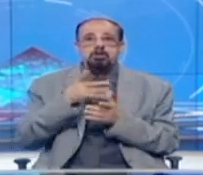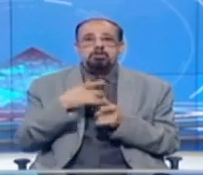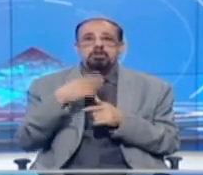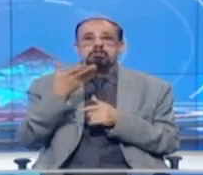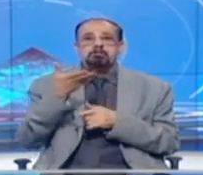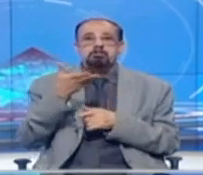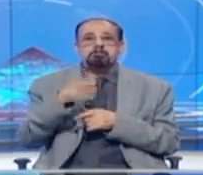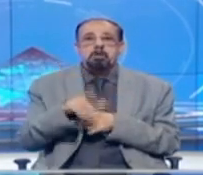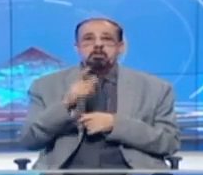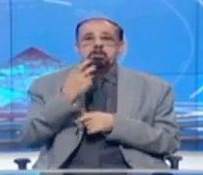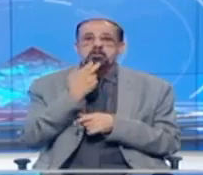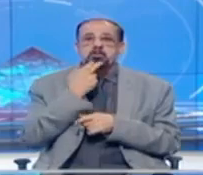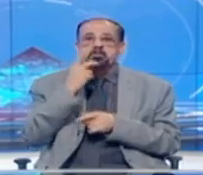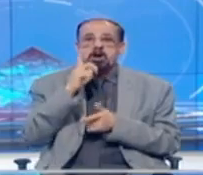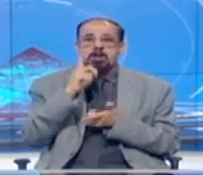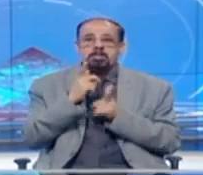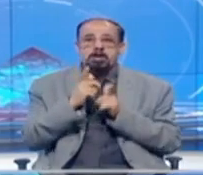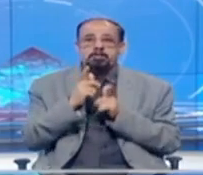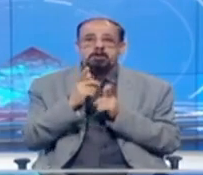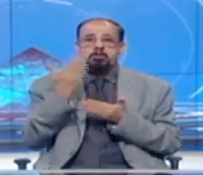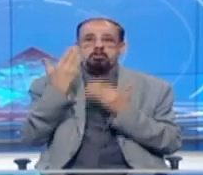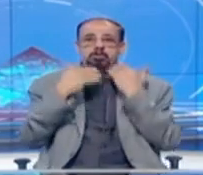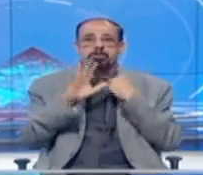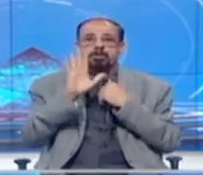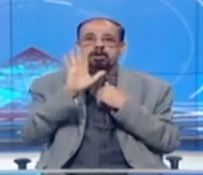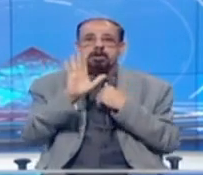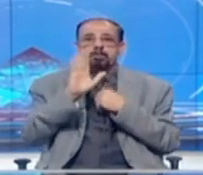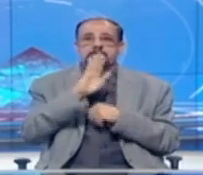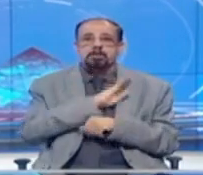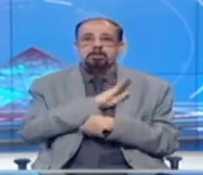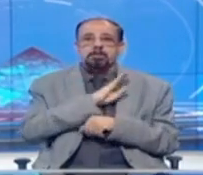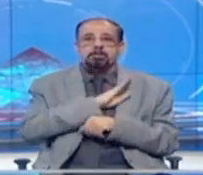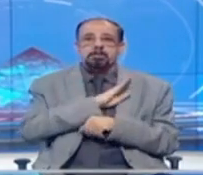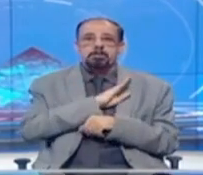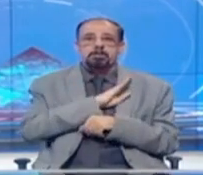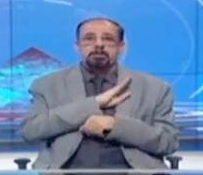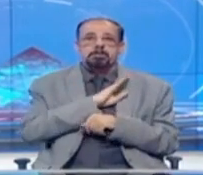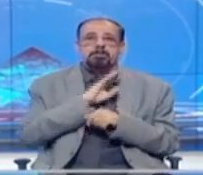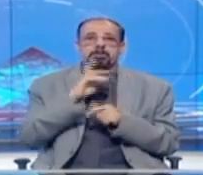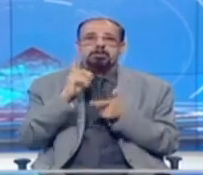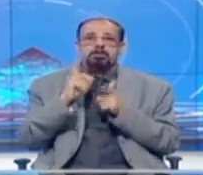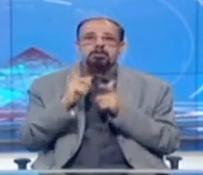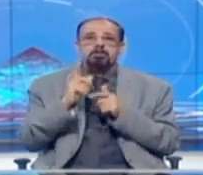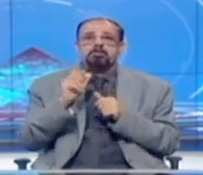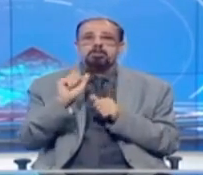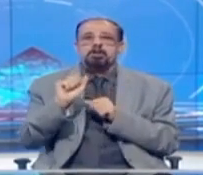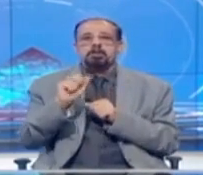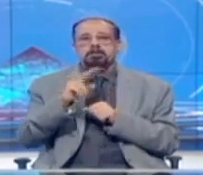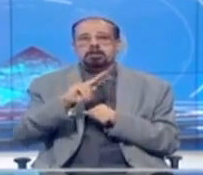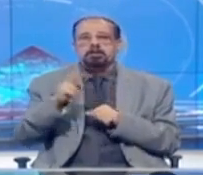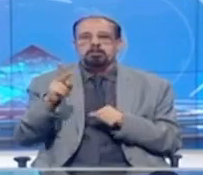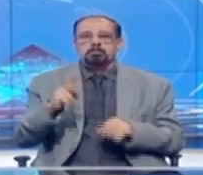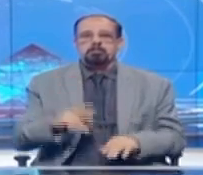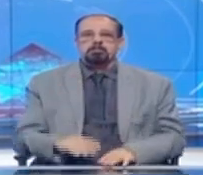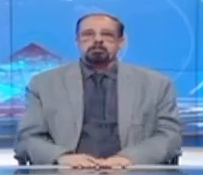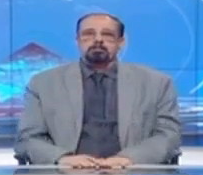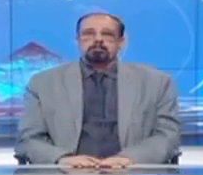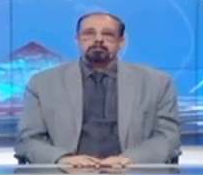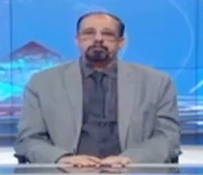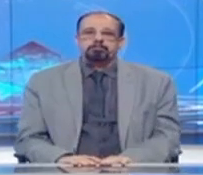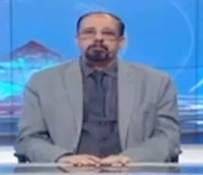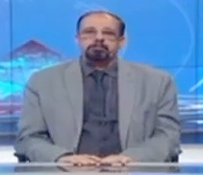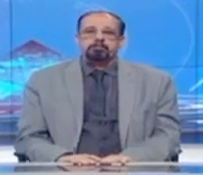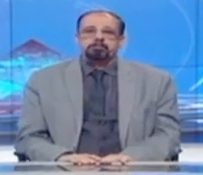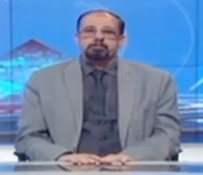بطائرة مسيرة، مما أسفر عن مقتل أمريكي وإصابة 5 جنود أمريكيين